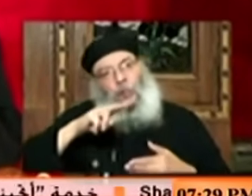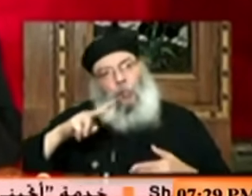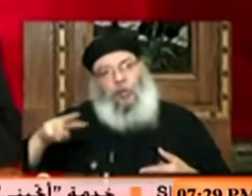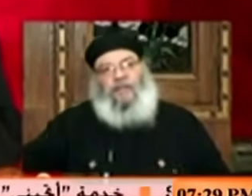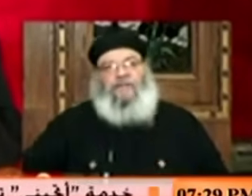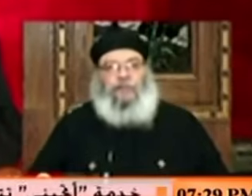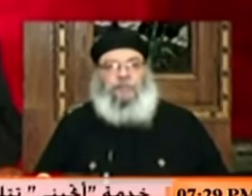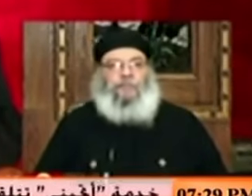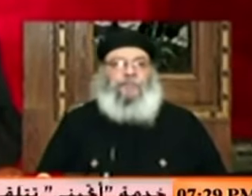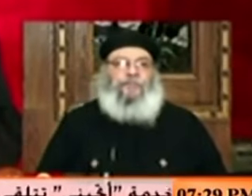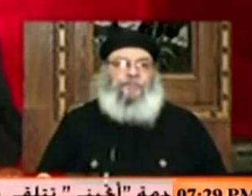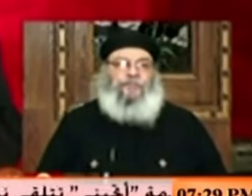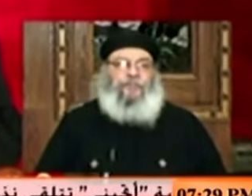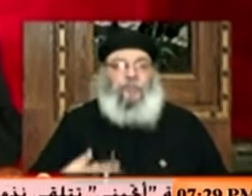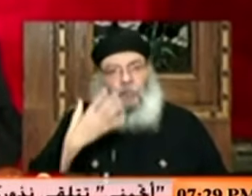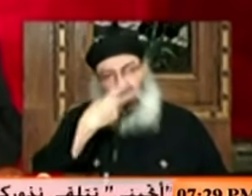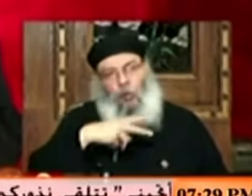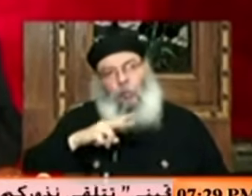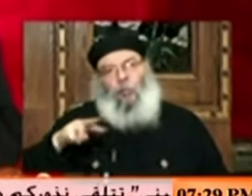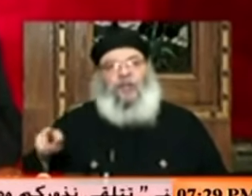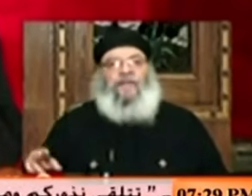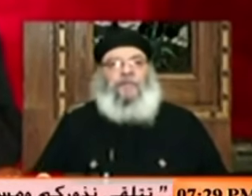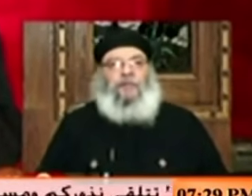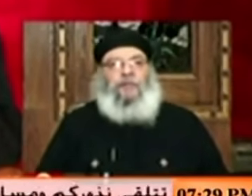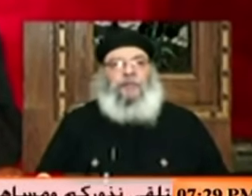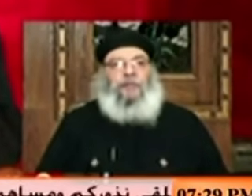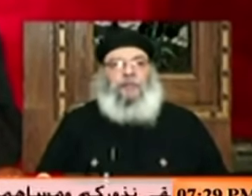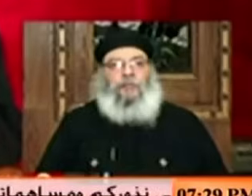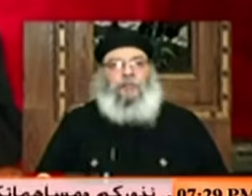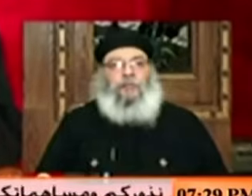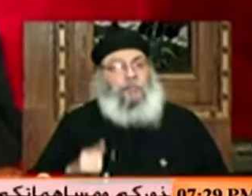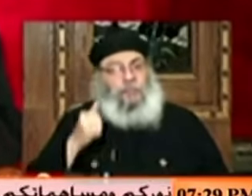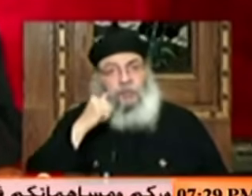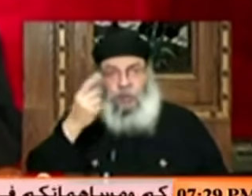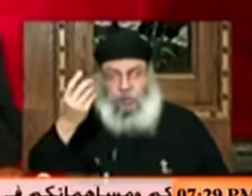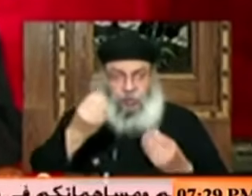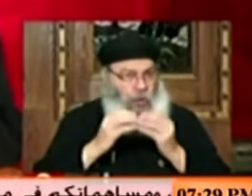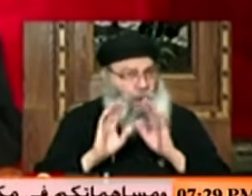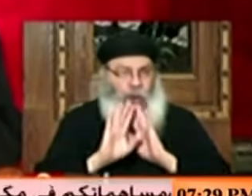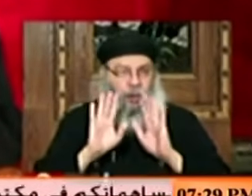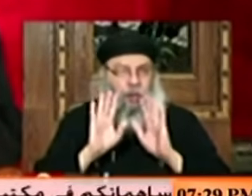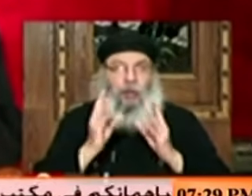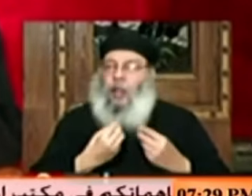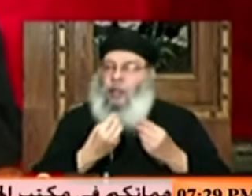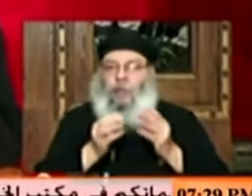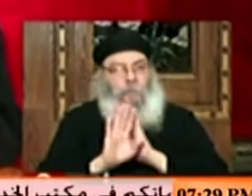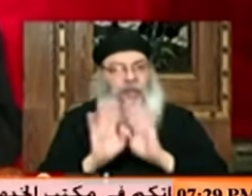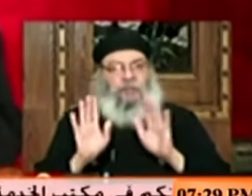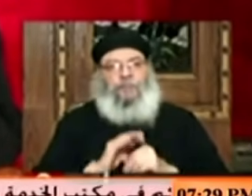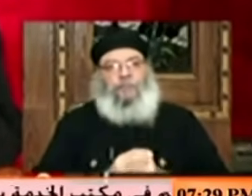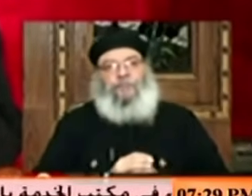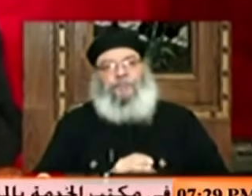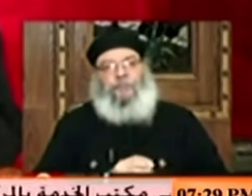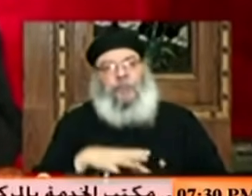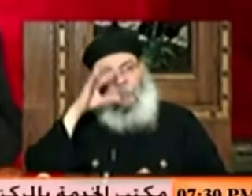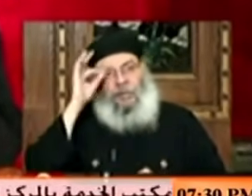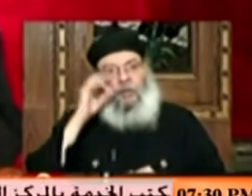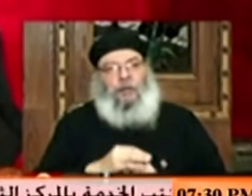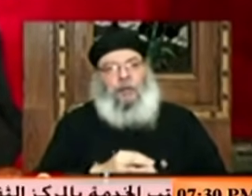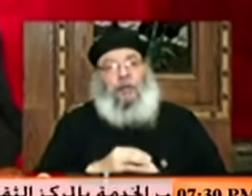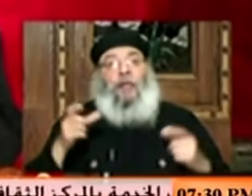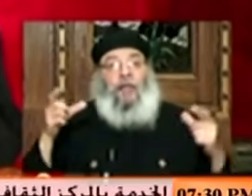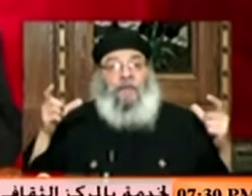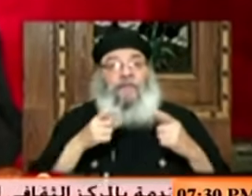كتيره وبصور كتيره خالص دون ان ننتظر مقابل يقول لك مثلا في